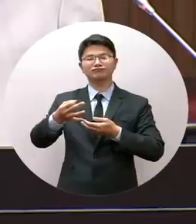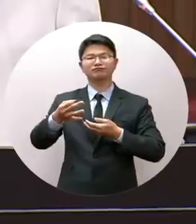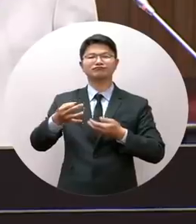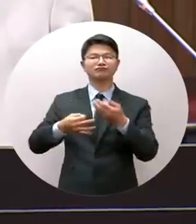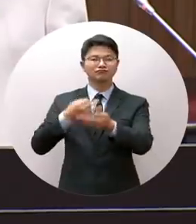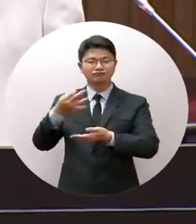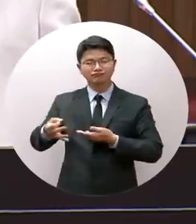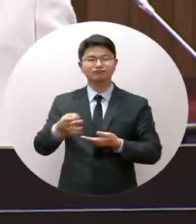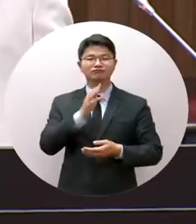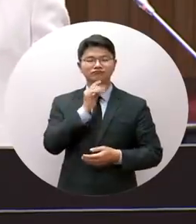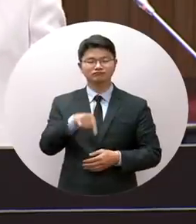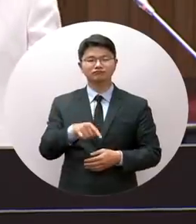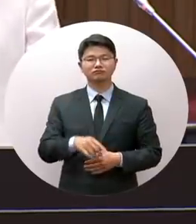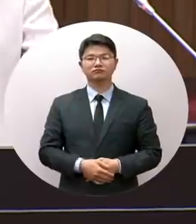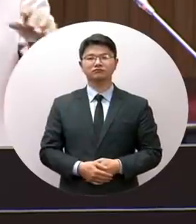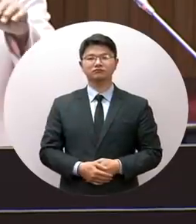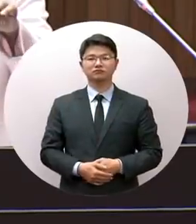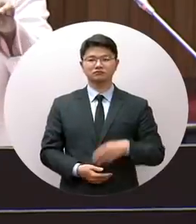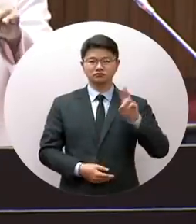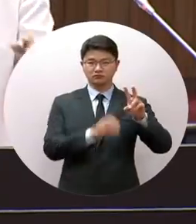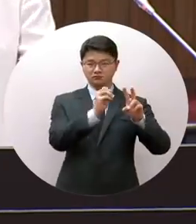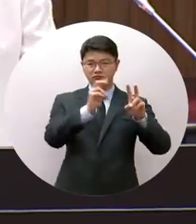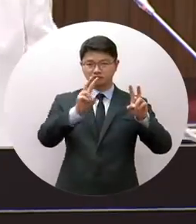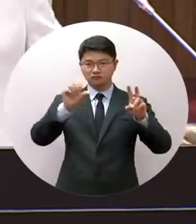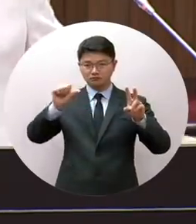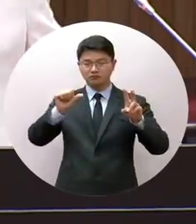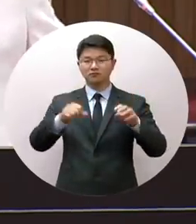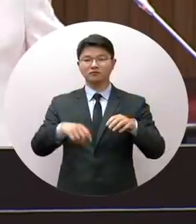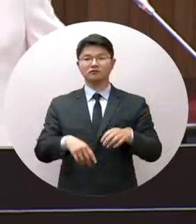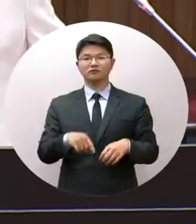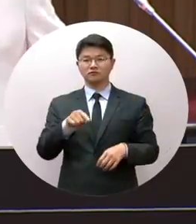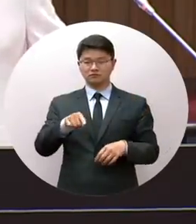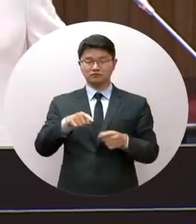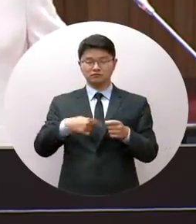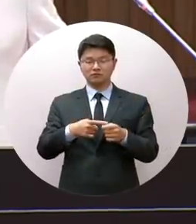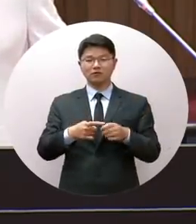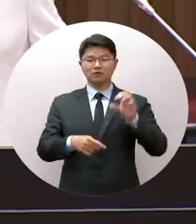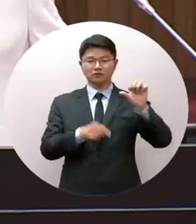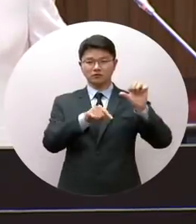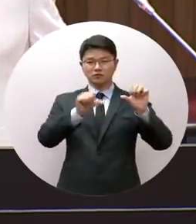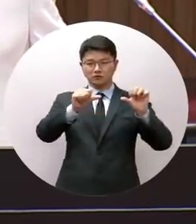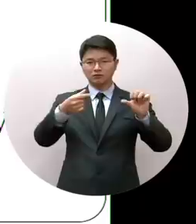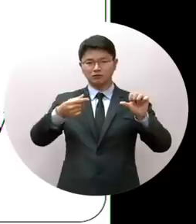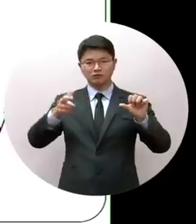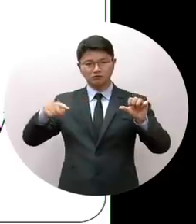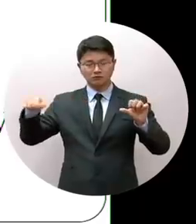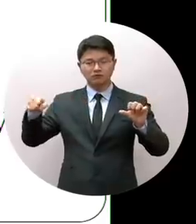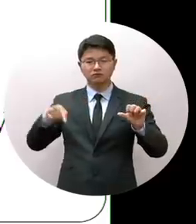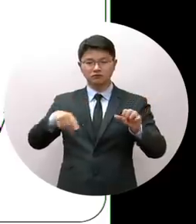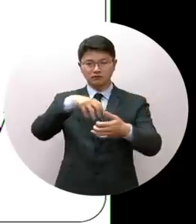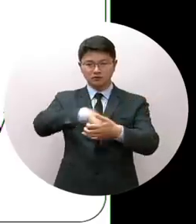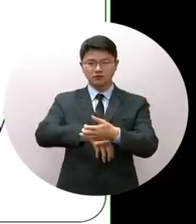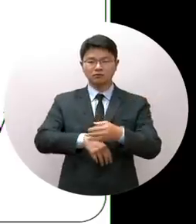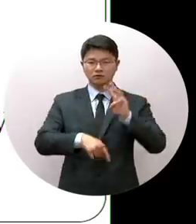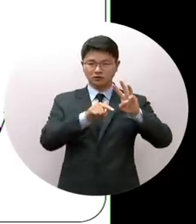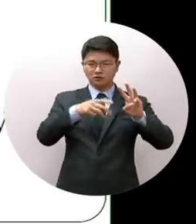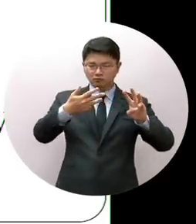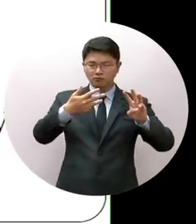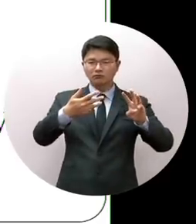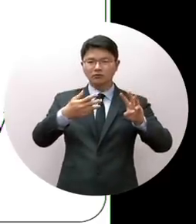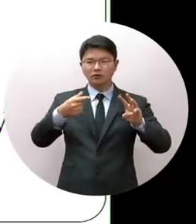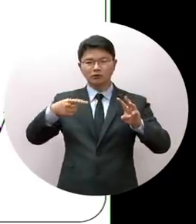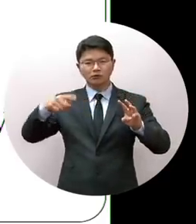到2025的5.5吉瓦里面的3.8是遴